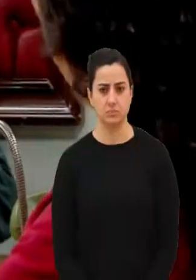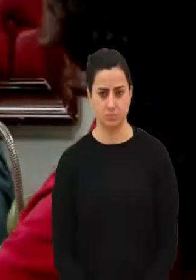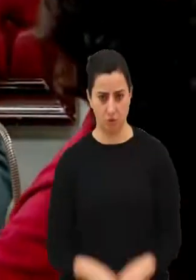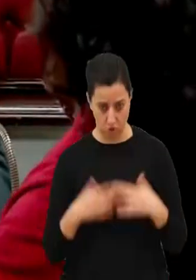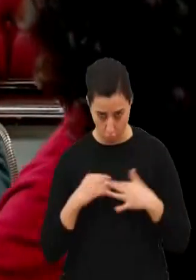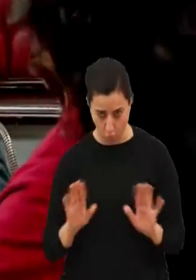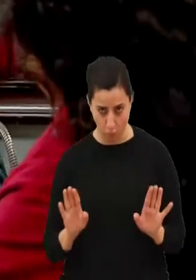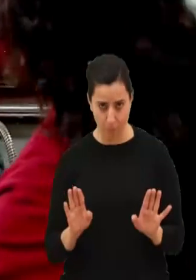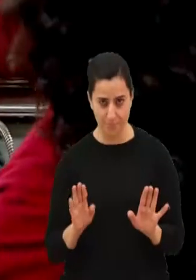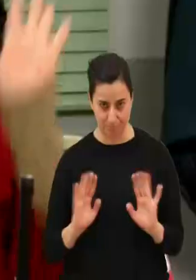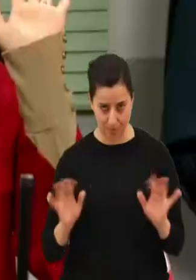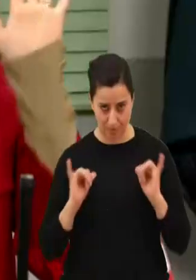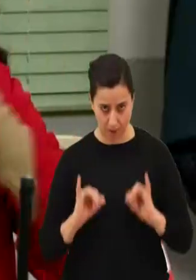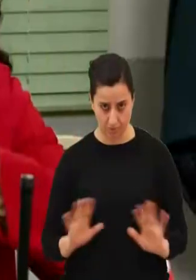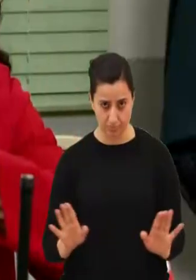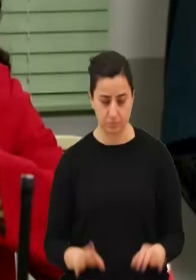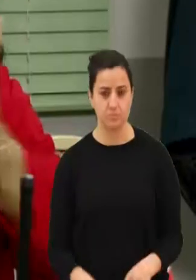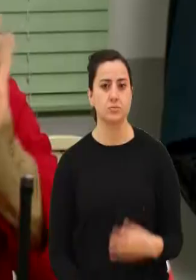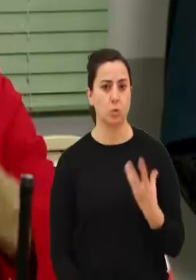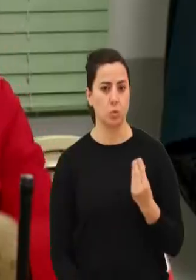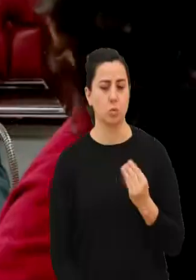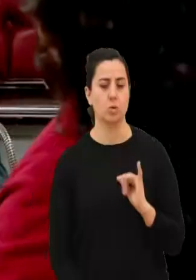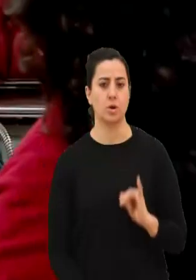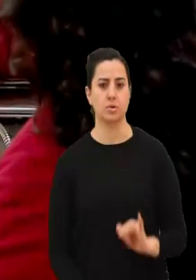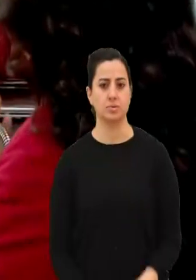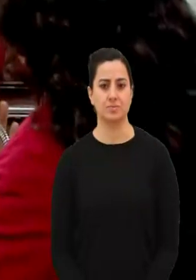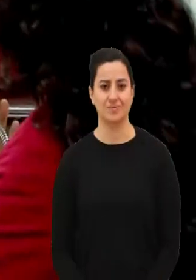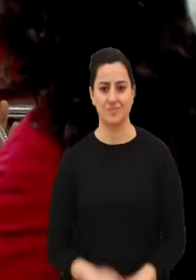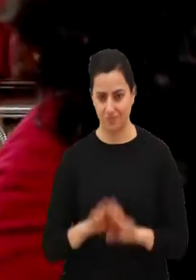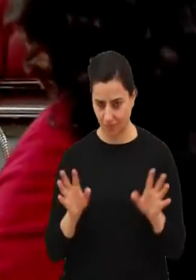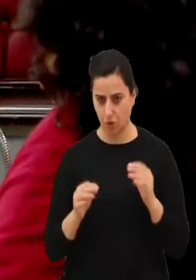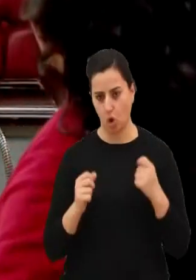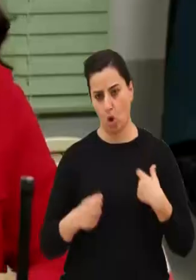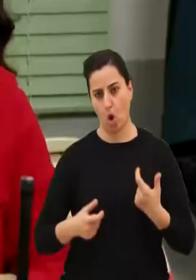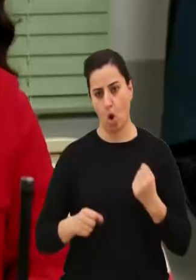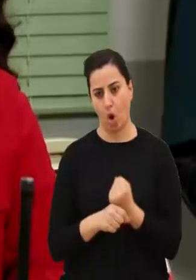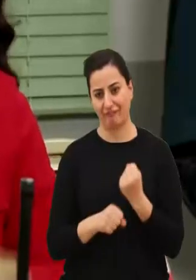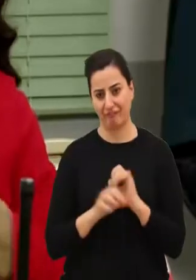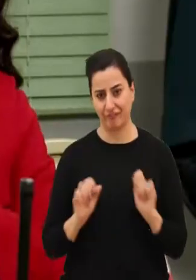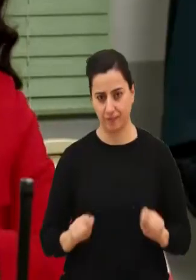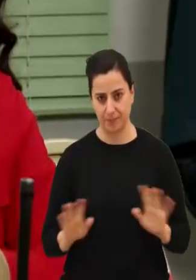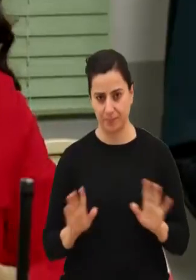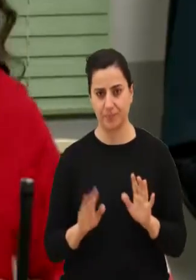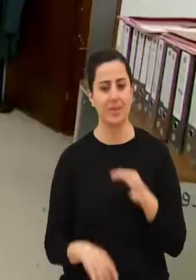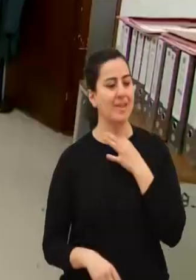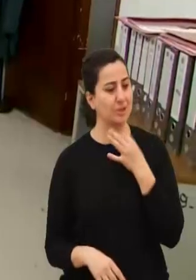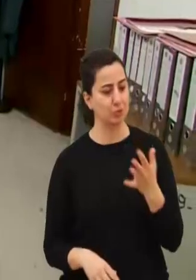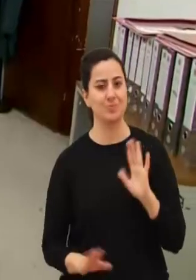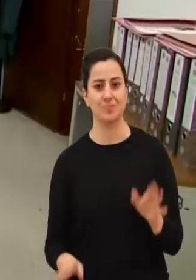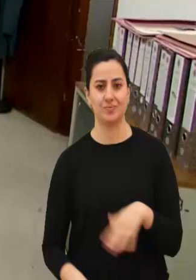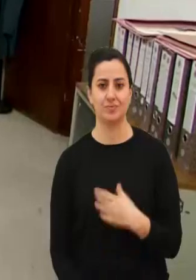Başkomiserim. Evet. Oh. Rahatladınız mı? Çok. Tamam. Çok. Görevimizi yaptık. Teşekkür ederim. Rica ederim. İyi günler.